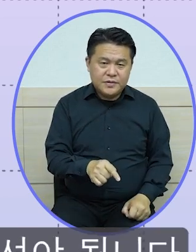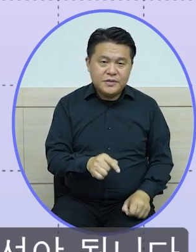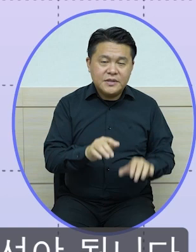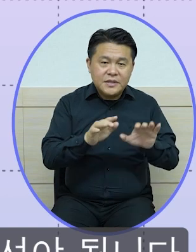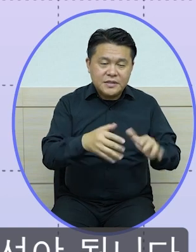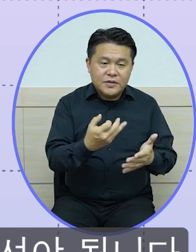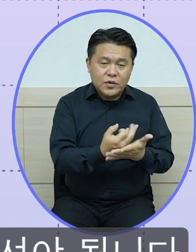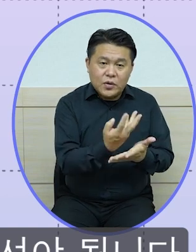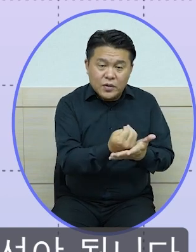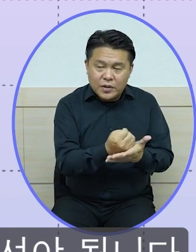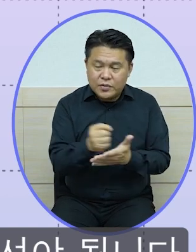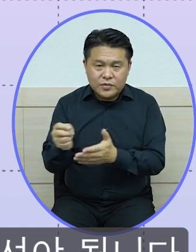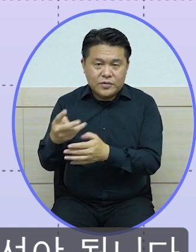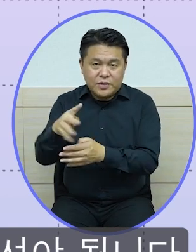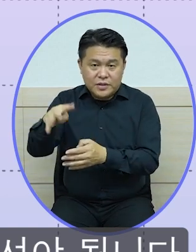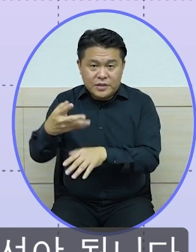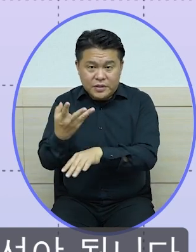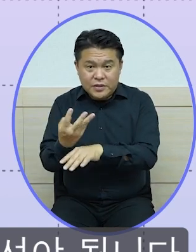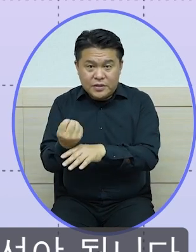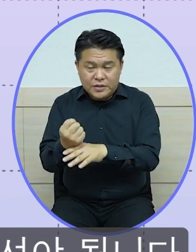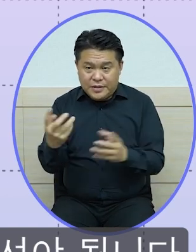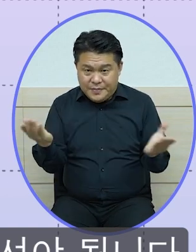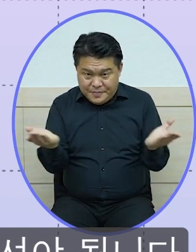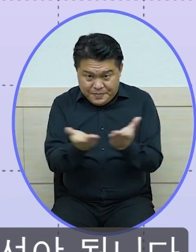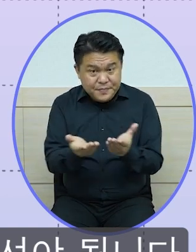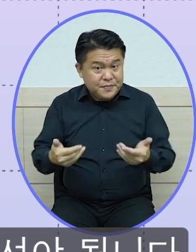임금 연월을 좀 동일하게 맞춰 주셔야 됩니다.